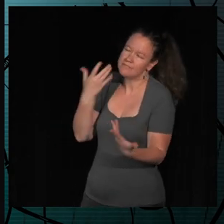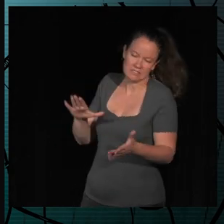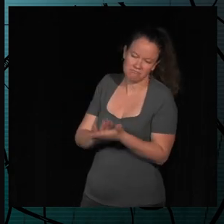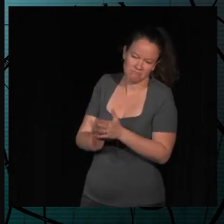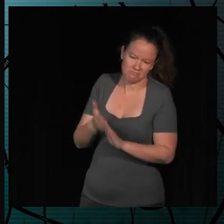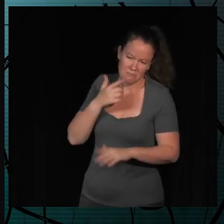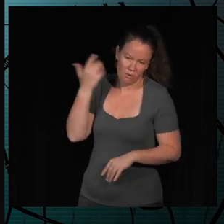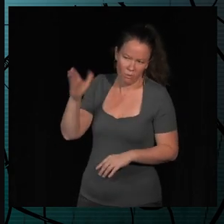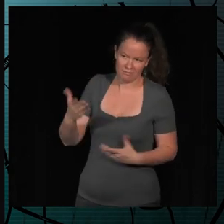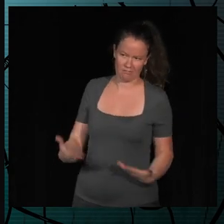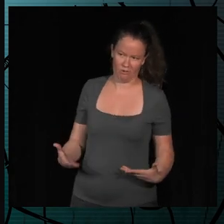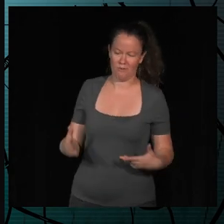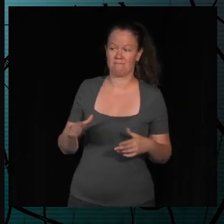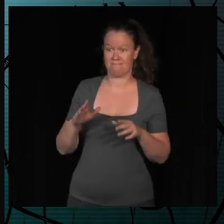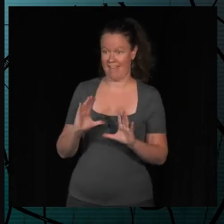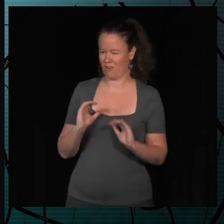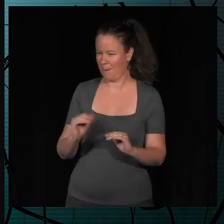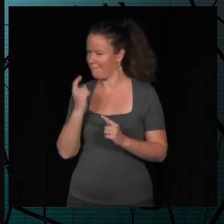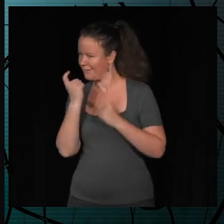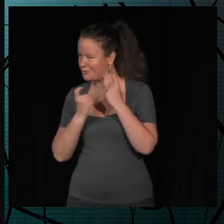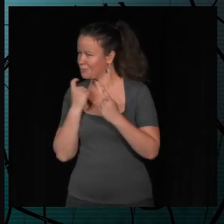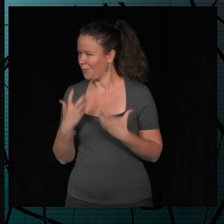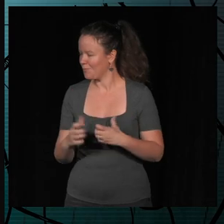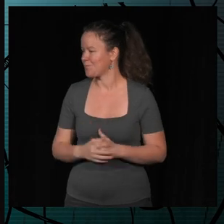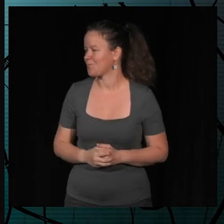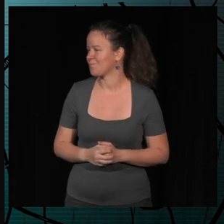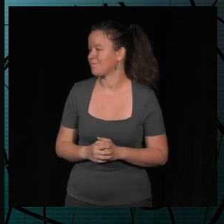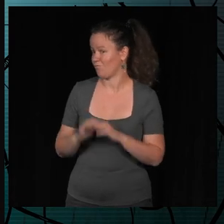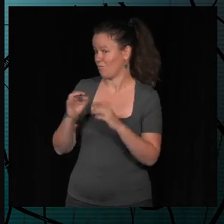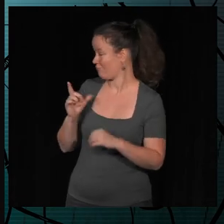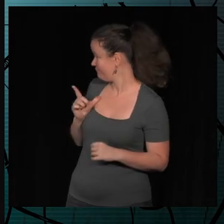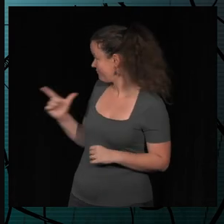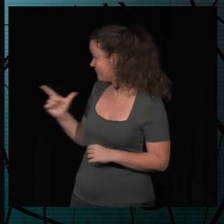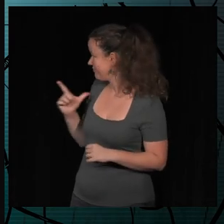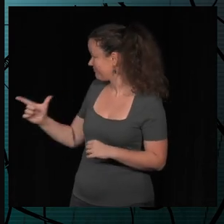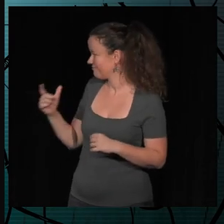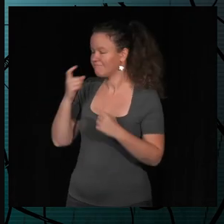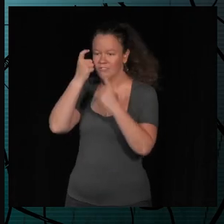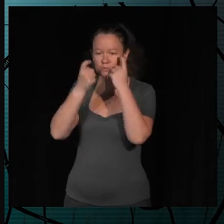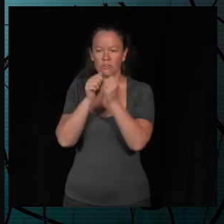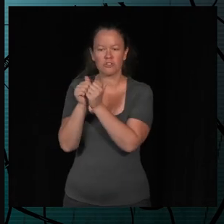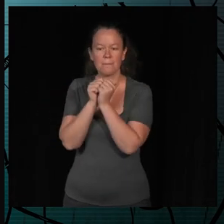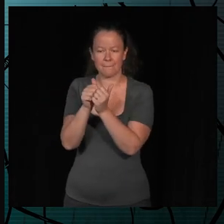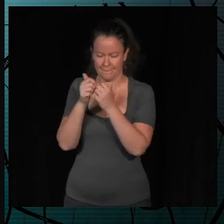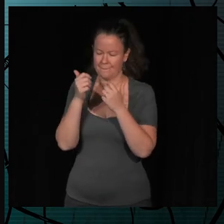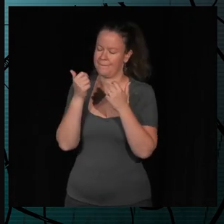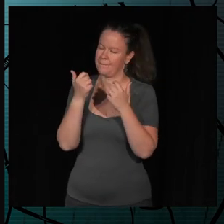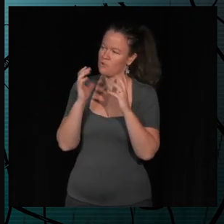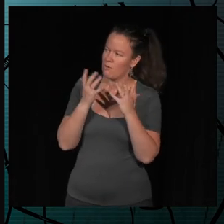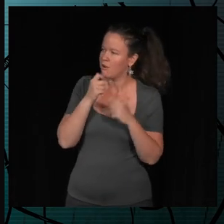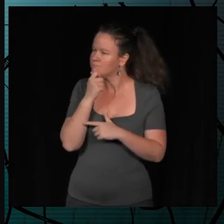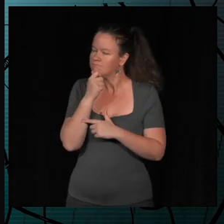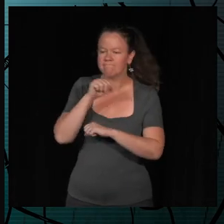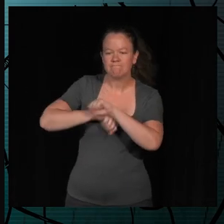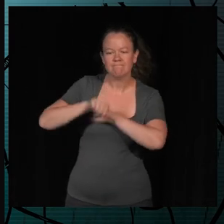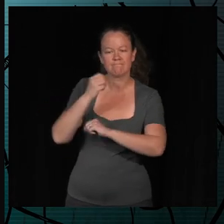du du du jeu vidéo et justement pour vous dire dans quel esprit nous avons envisagé euh voilà la réalisation de de de